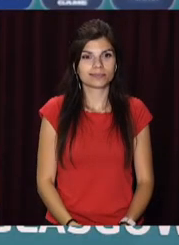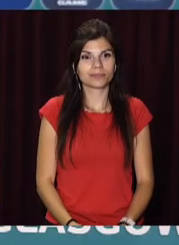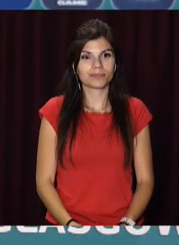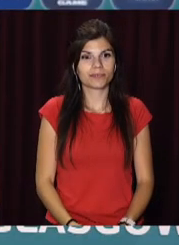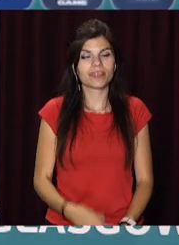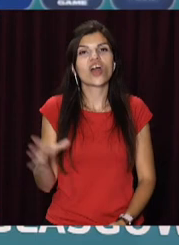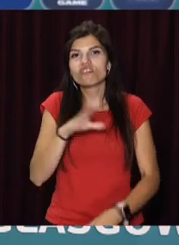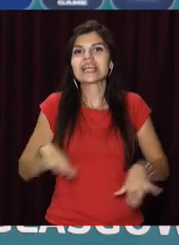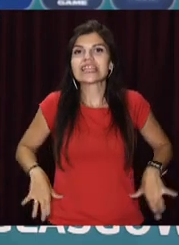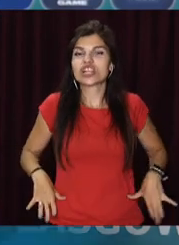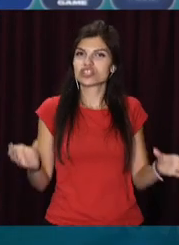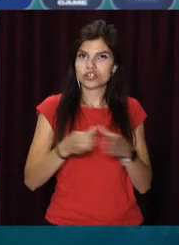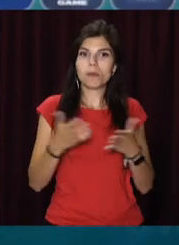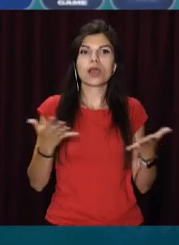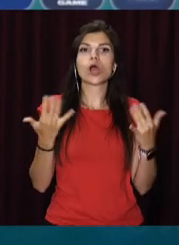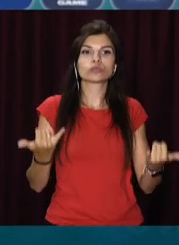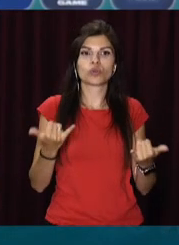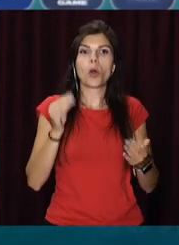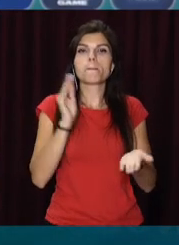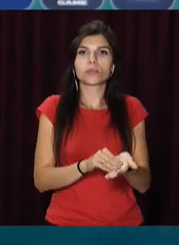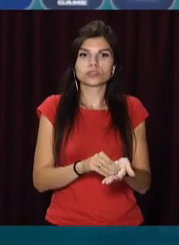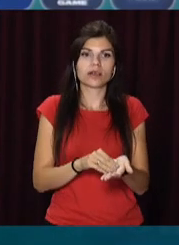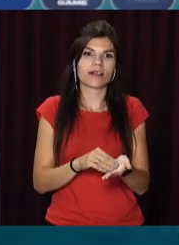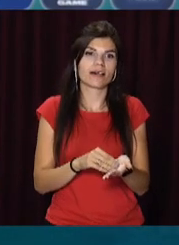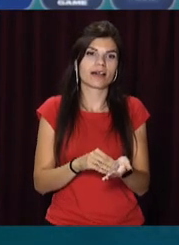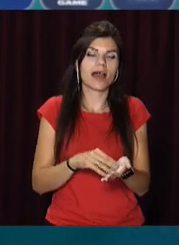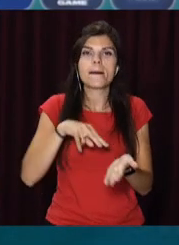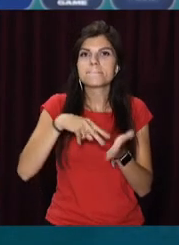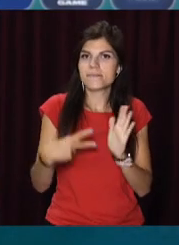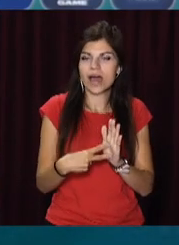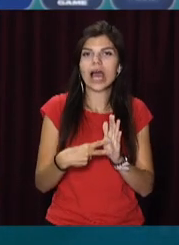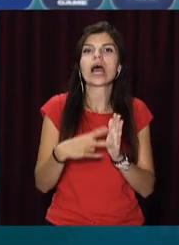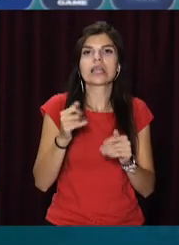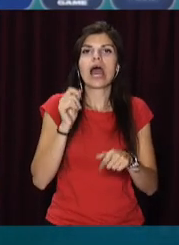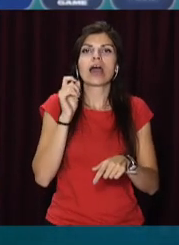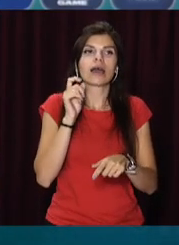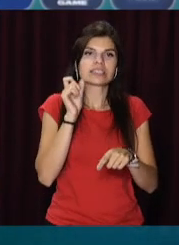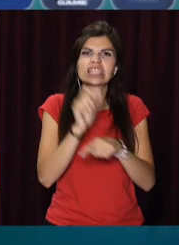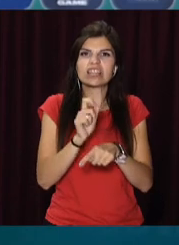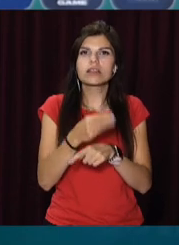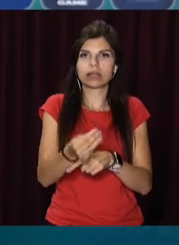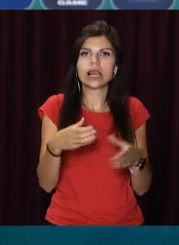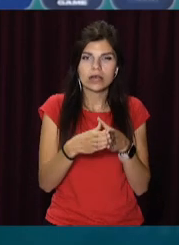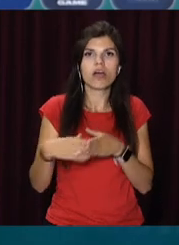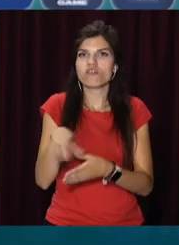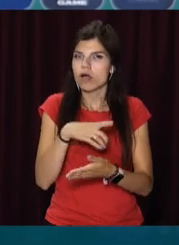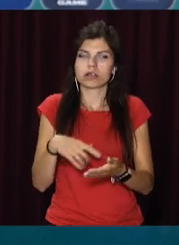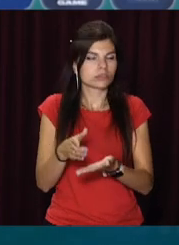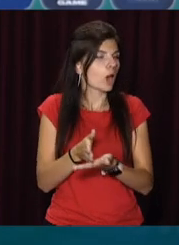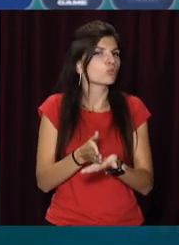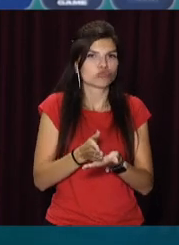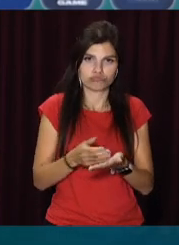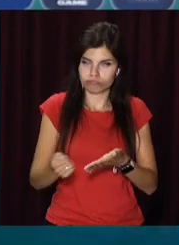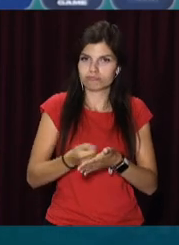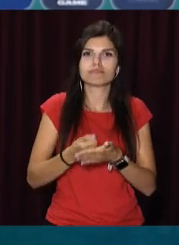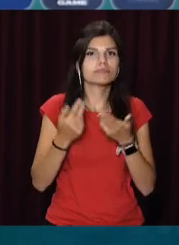Весь тренерський штаб, який сьогодні поставив план і тактику на гру, і вся команда заслужила це